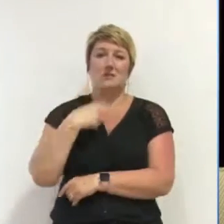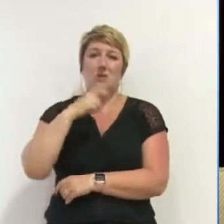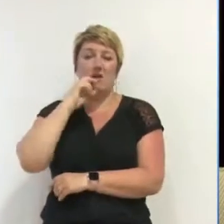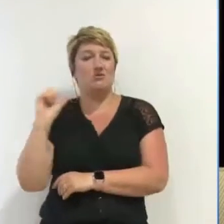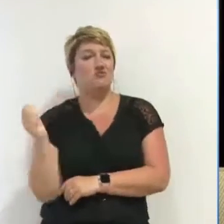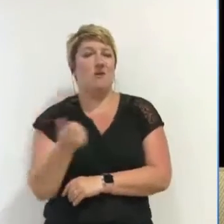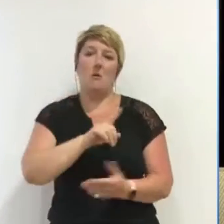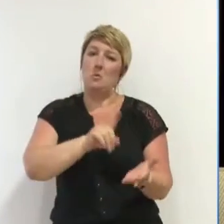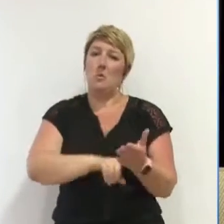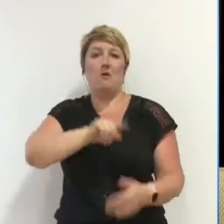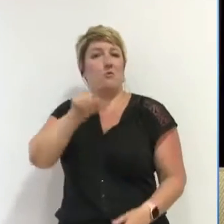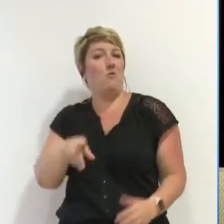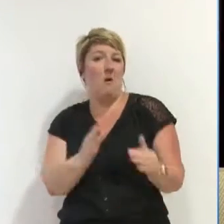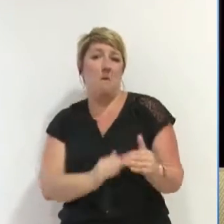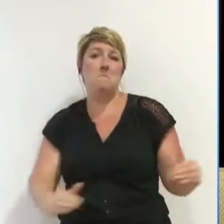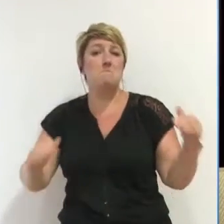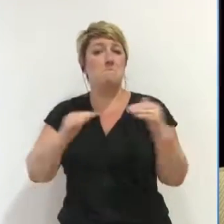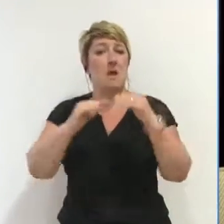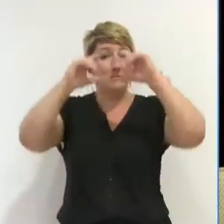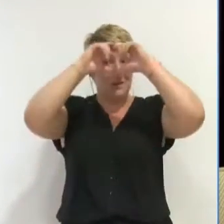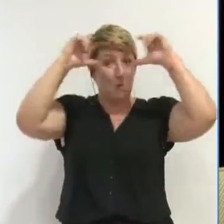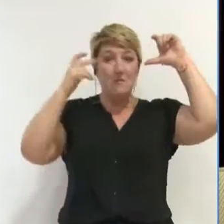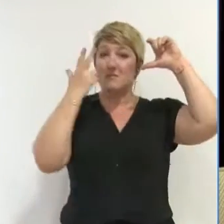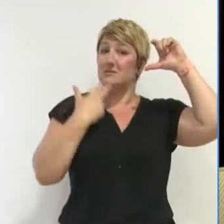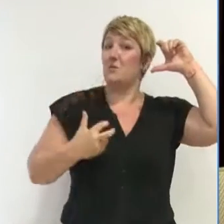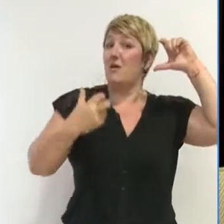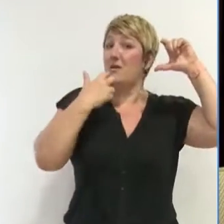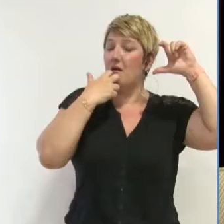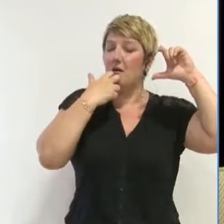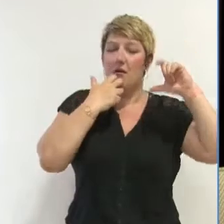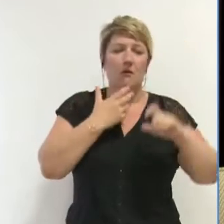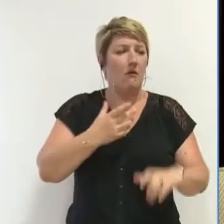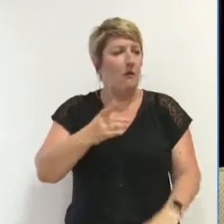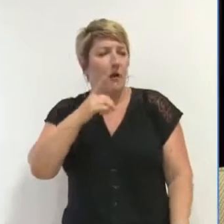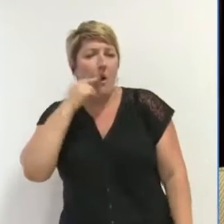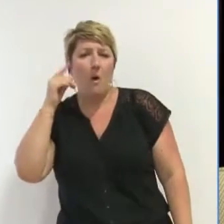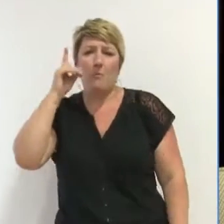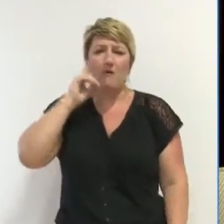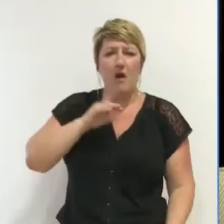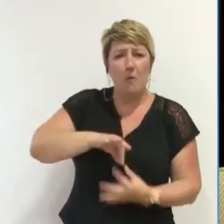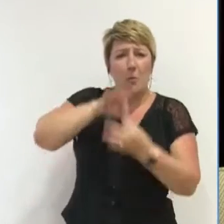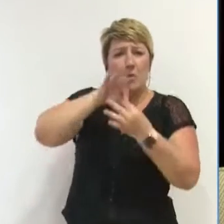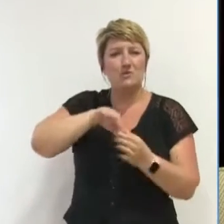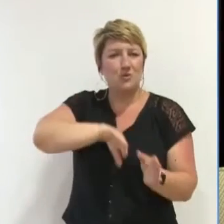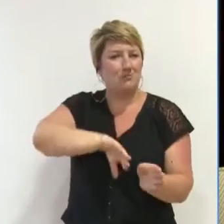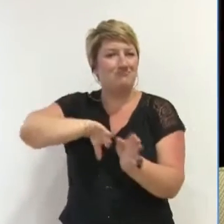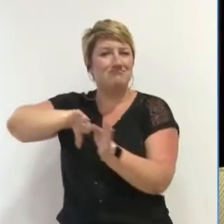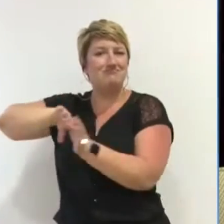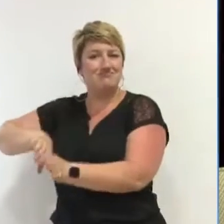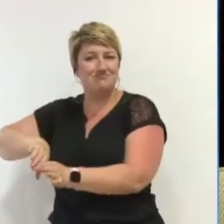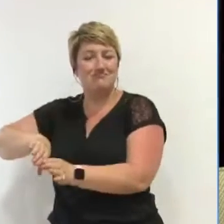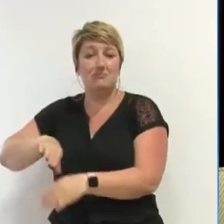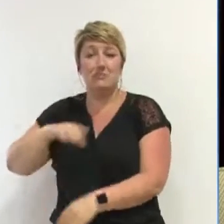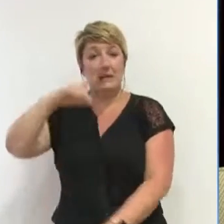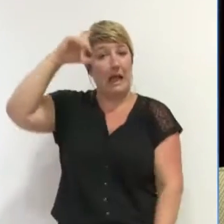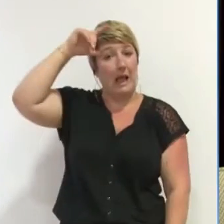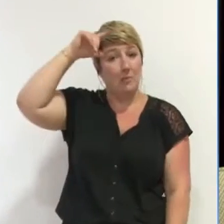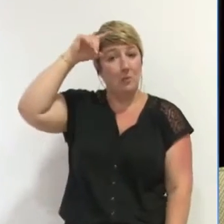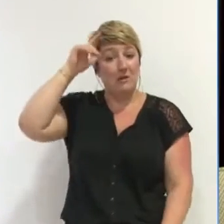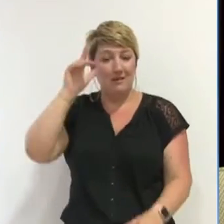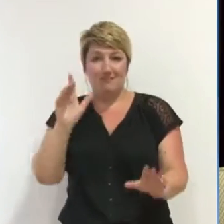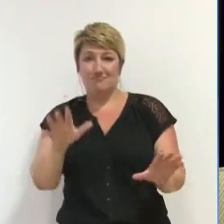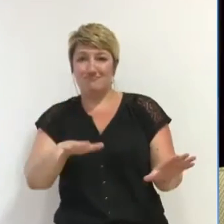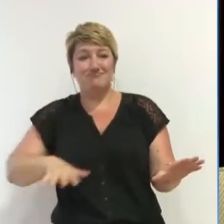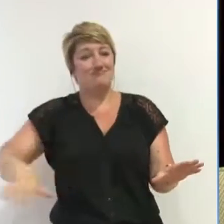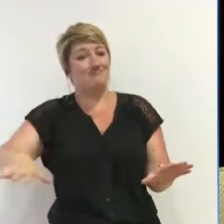leur seule qualité de citoyen, et jamais selon leur sexe ou selon leur confession. La République ne connaît que des citoyens et